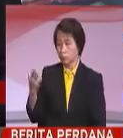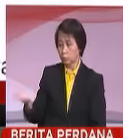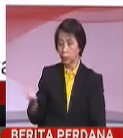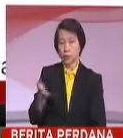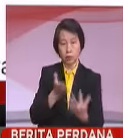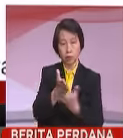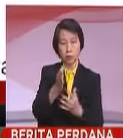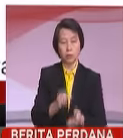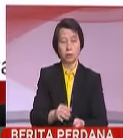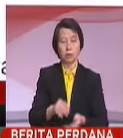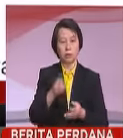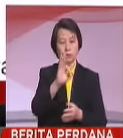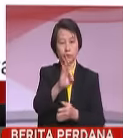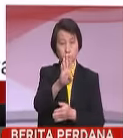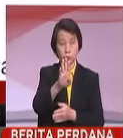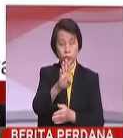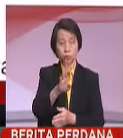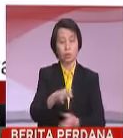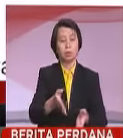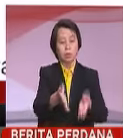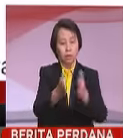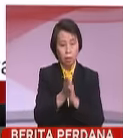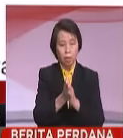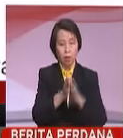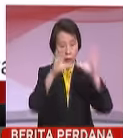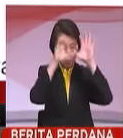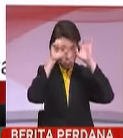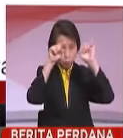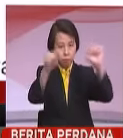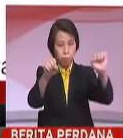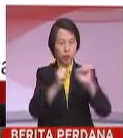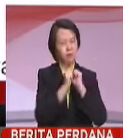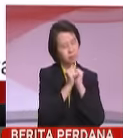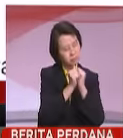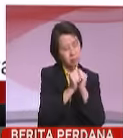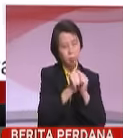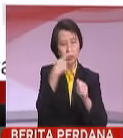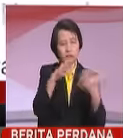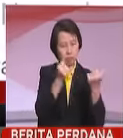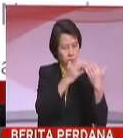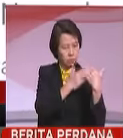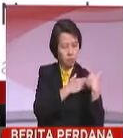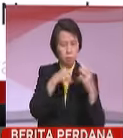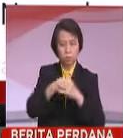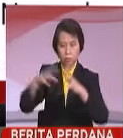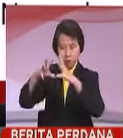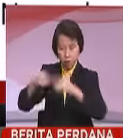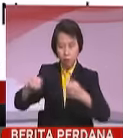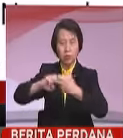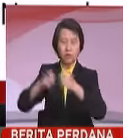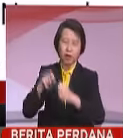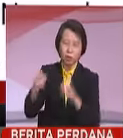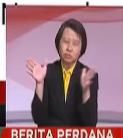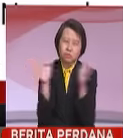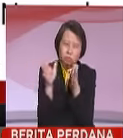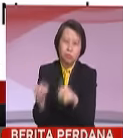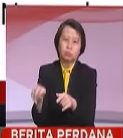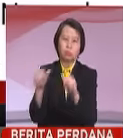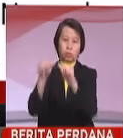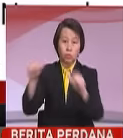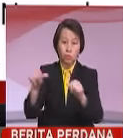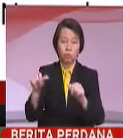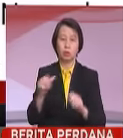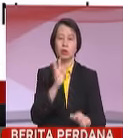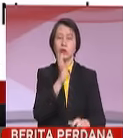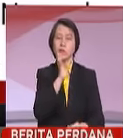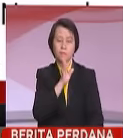melalui satu hantaran di Facebook rasminya menyeru agar pihak majikan bersama-sama memain peranan dalam menangani perkara berkenaan. Jelasnya